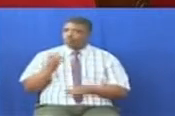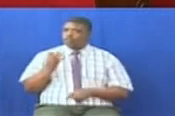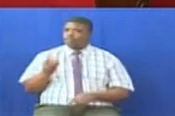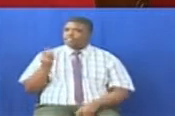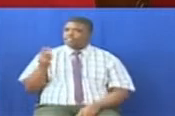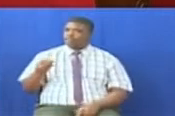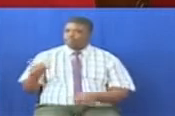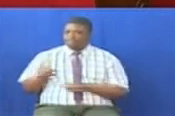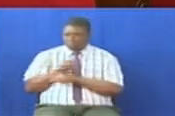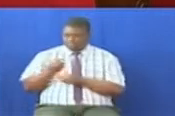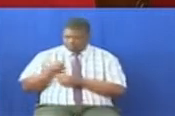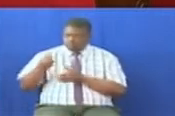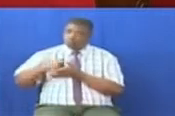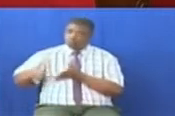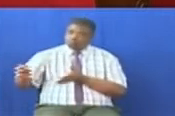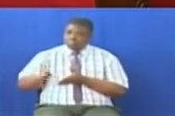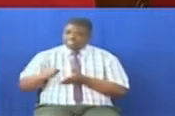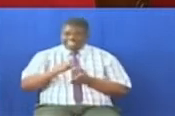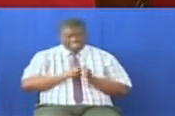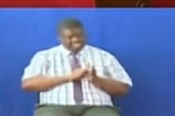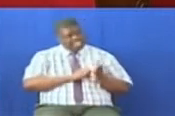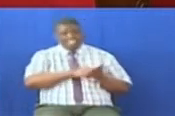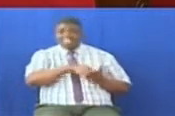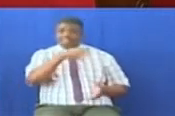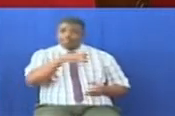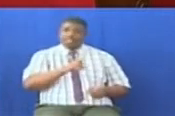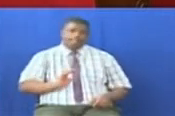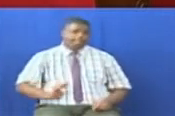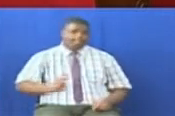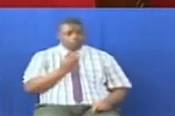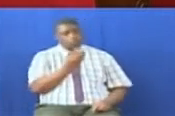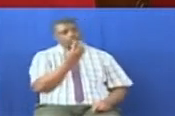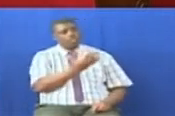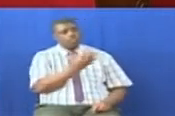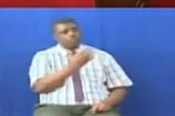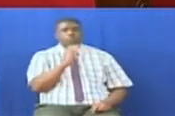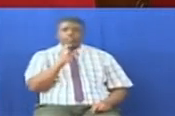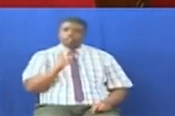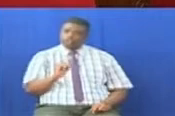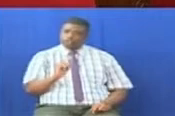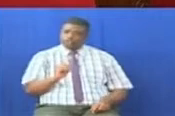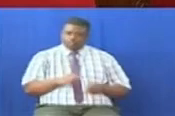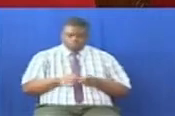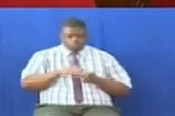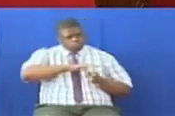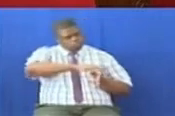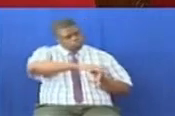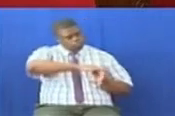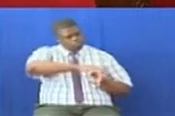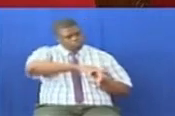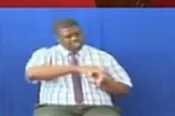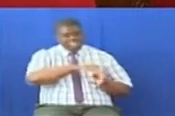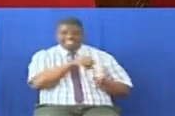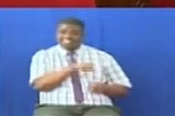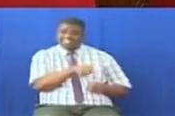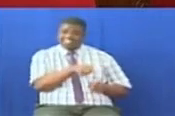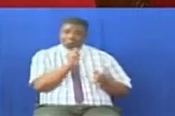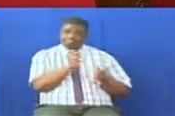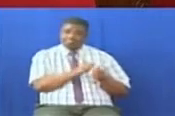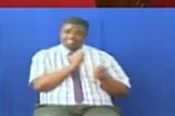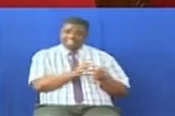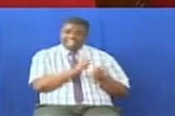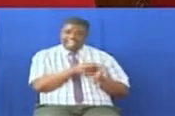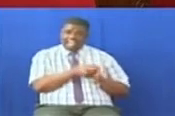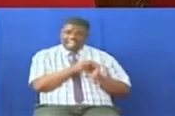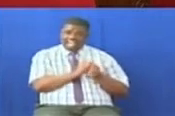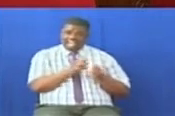zilifanya manunuzi yenye thamani ya shilingi bilioni 5.0 na kuzitumia bidhaa hizo kabla ya